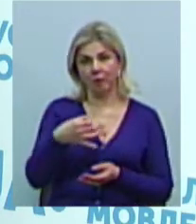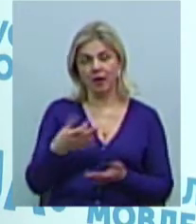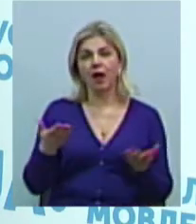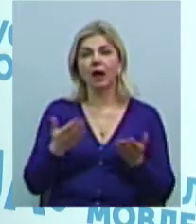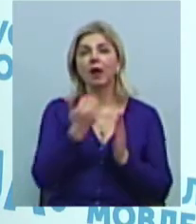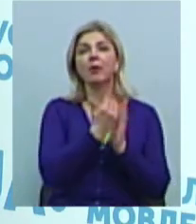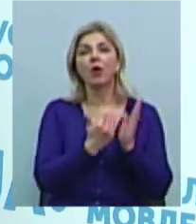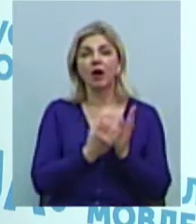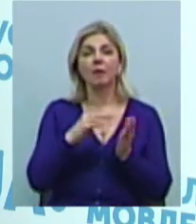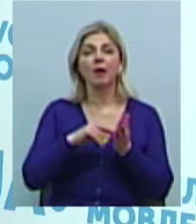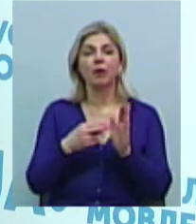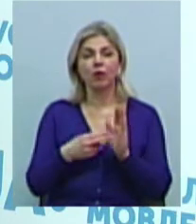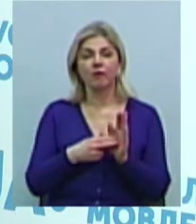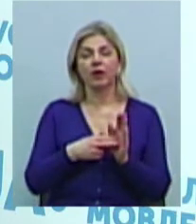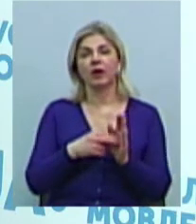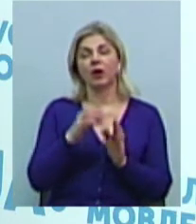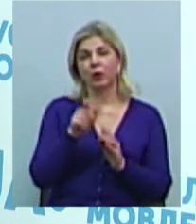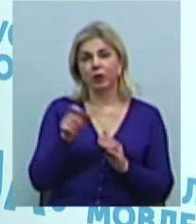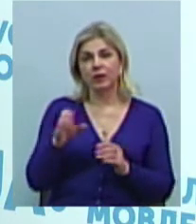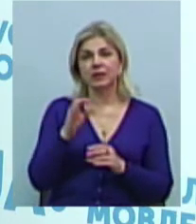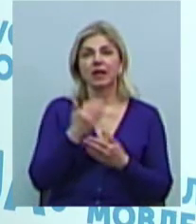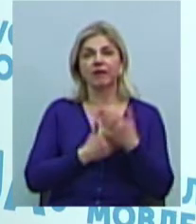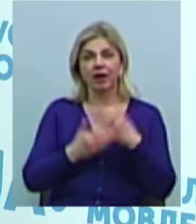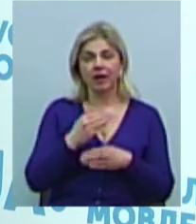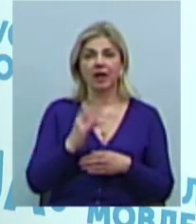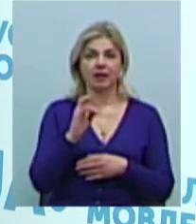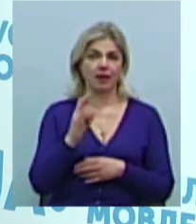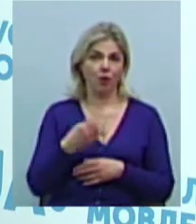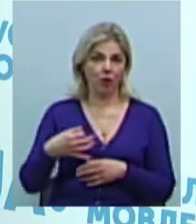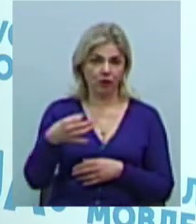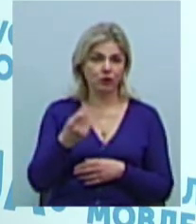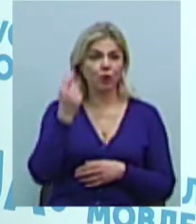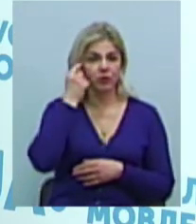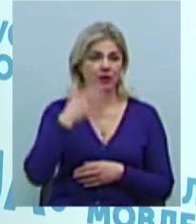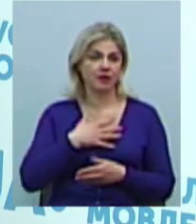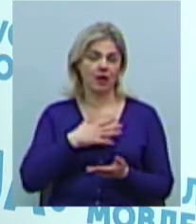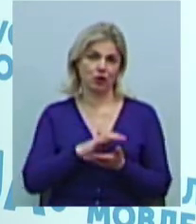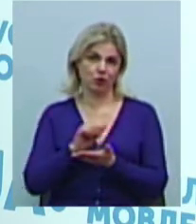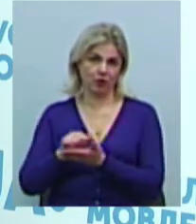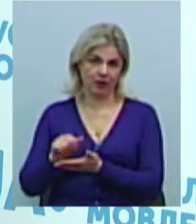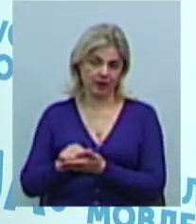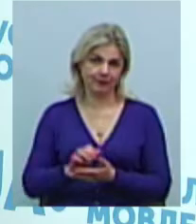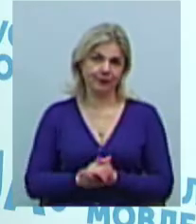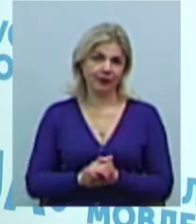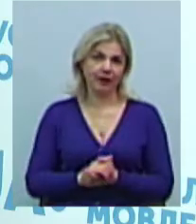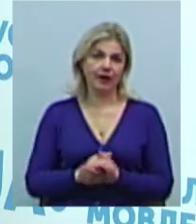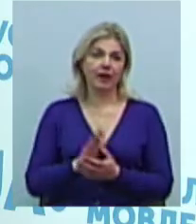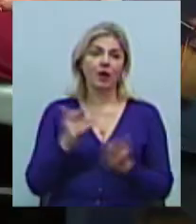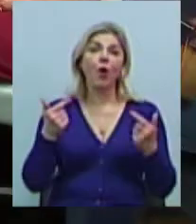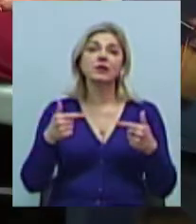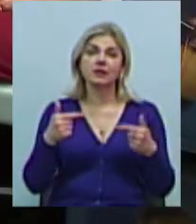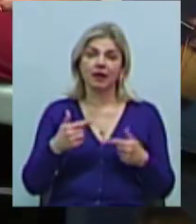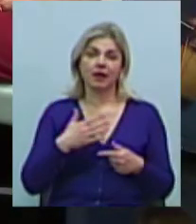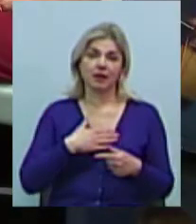програми та проекти допомоги людям з інвалідністю діють на Миколаївщині, дізнаємось у наших спікерів. В студії